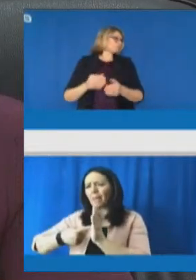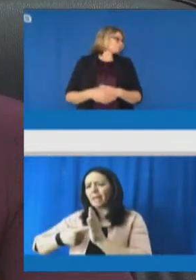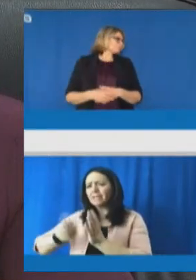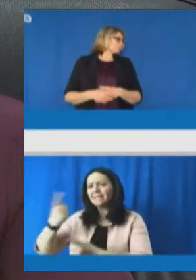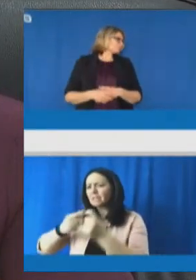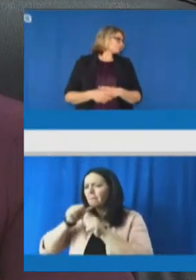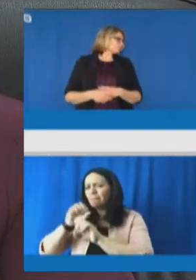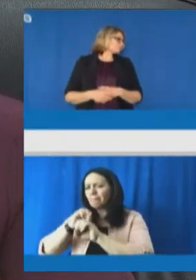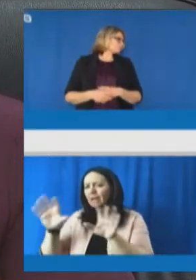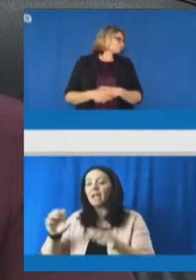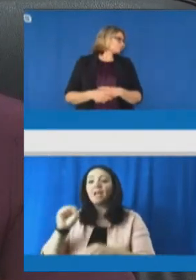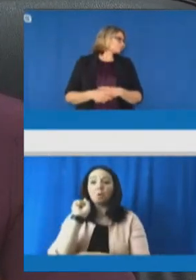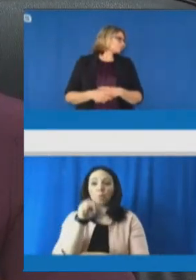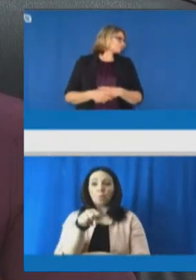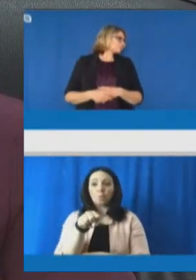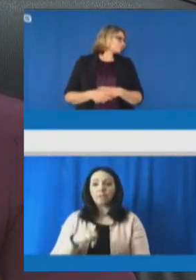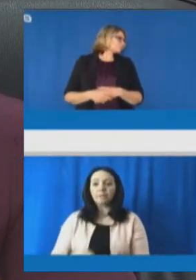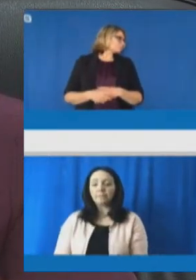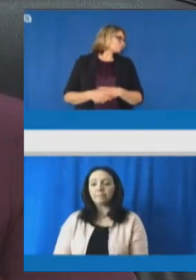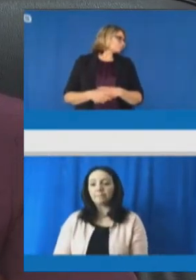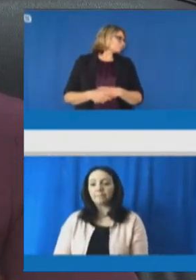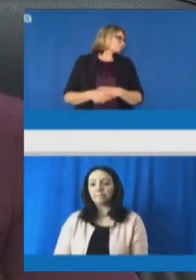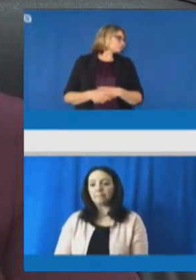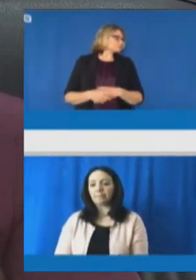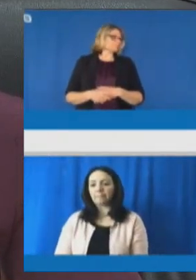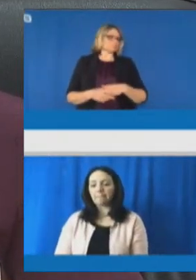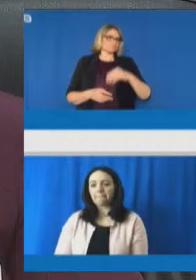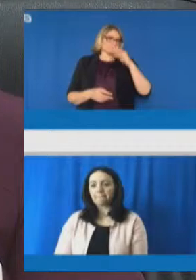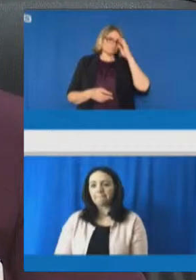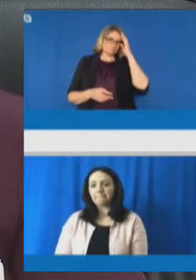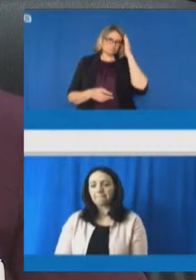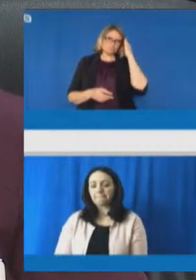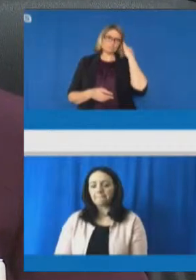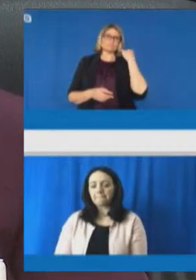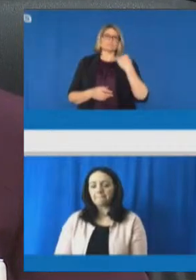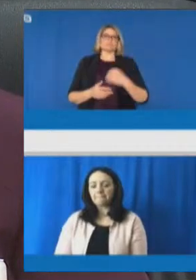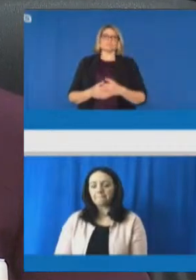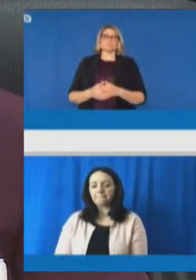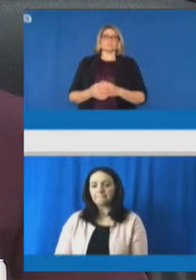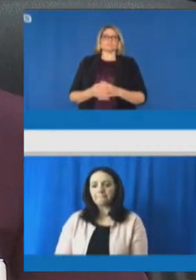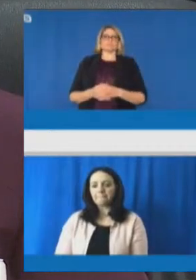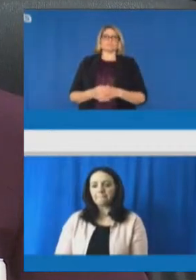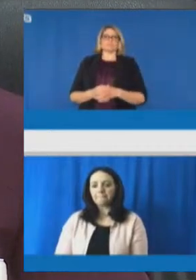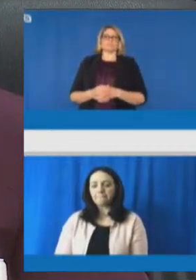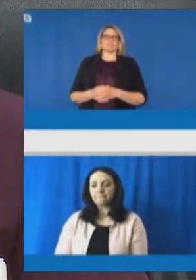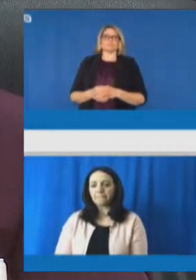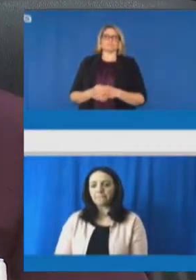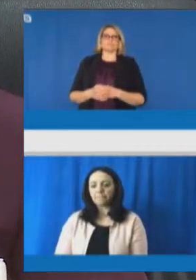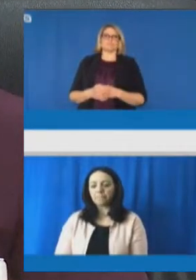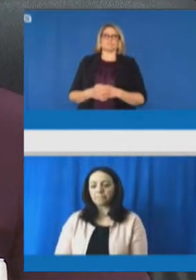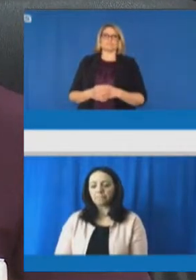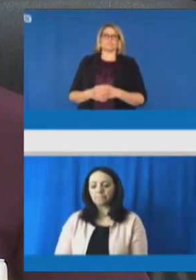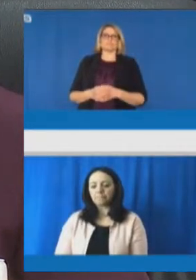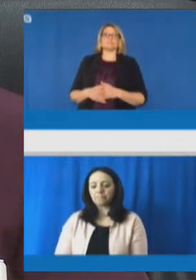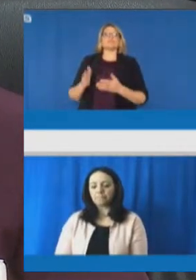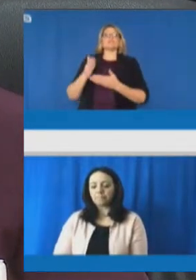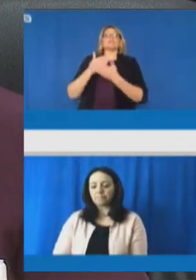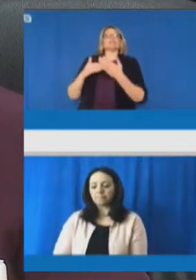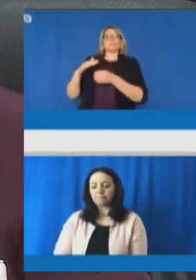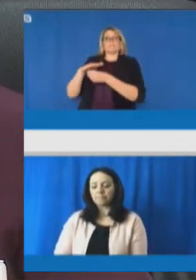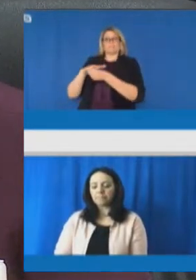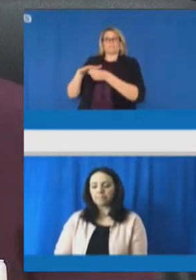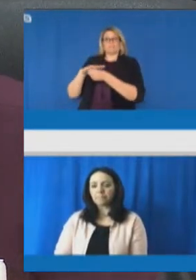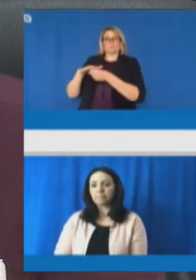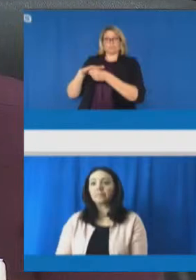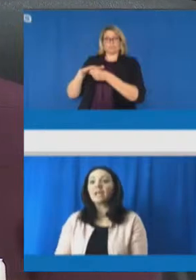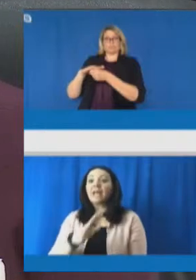la planification a inclus le pourcentage de la population de chaque âge qui est dans chaque région. Alors, le nombre